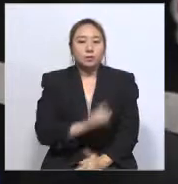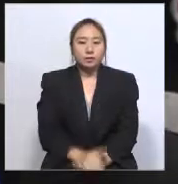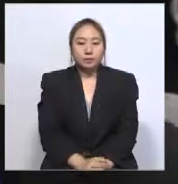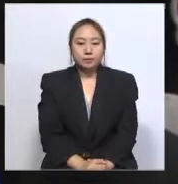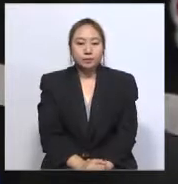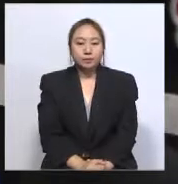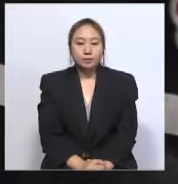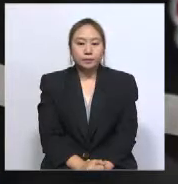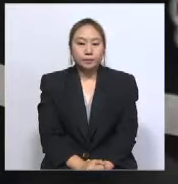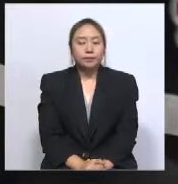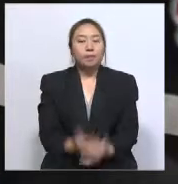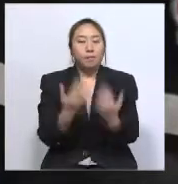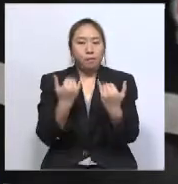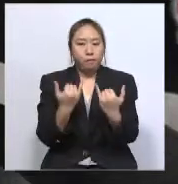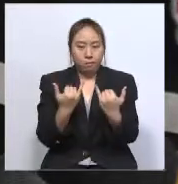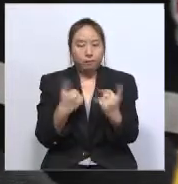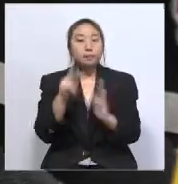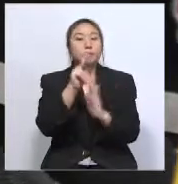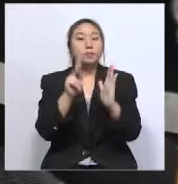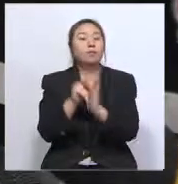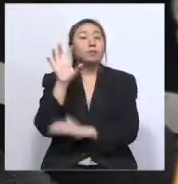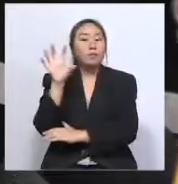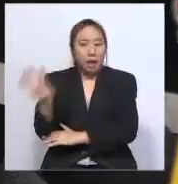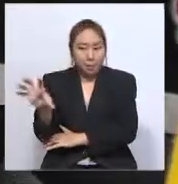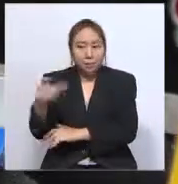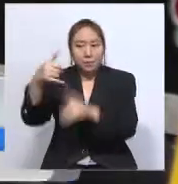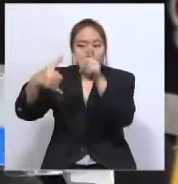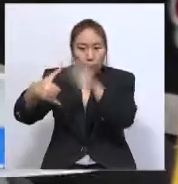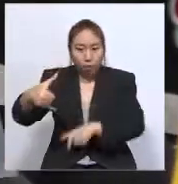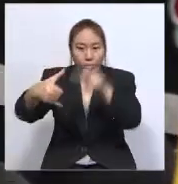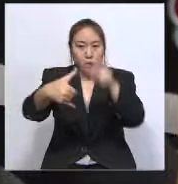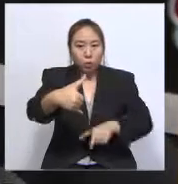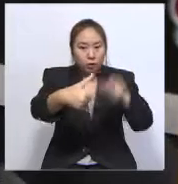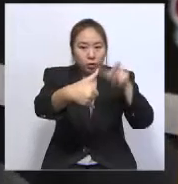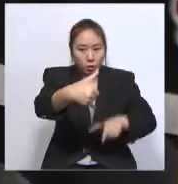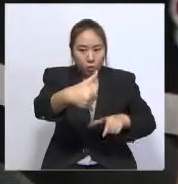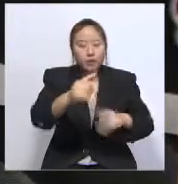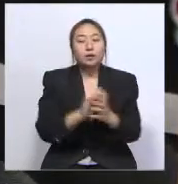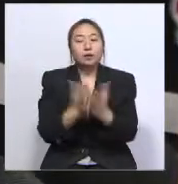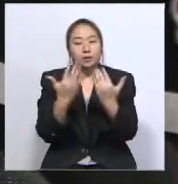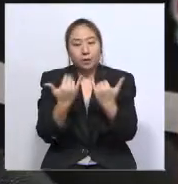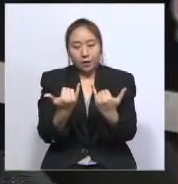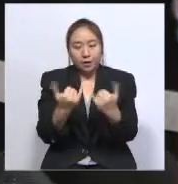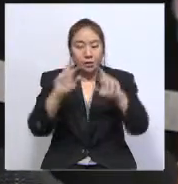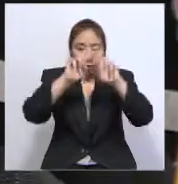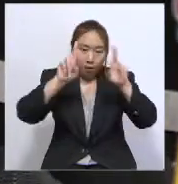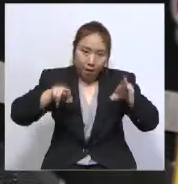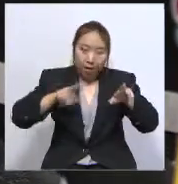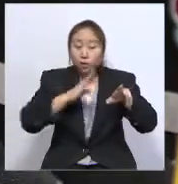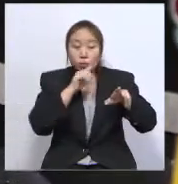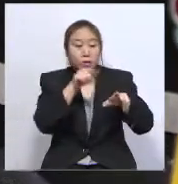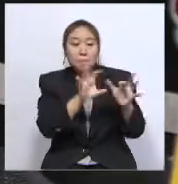นะครับนะเพราะนั้นวันนี้เราบังคับใช้กฎหมายเป็นรายๆไปนะครับนะฮะเพราะนั้นในส่วนร้านรวงต่างถ้าร้านเขา